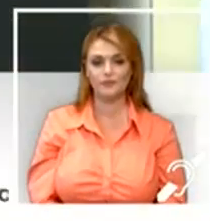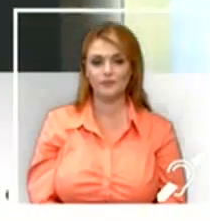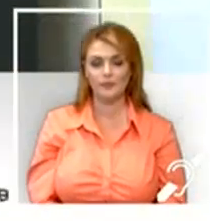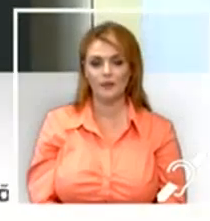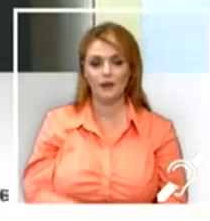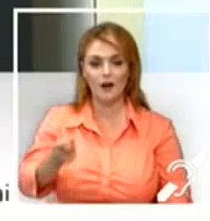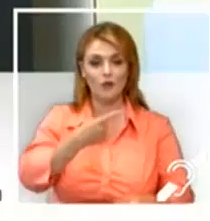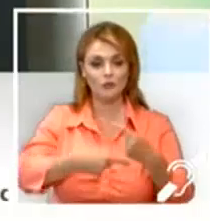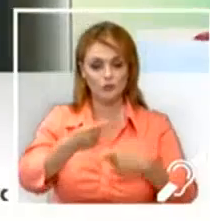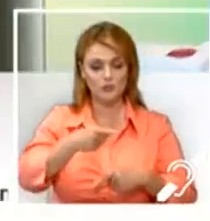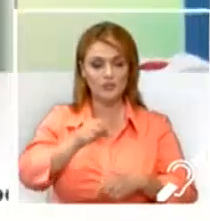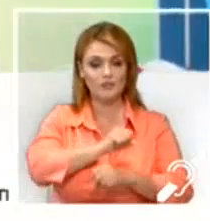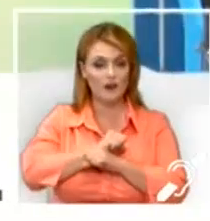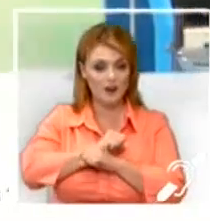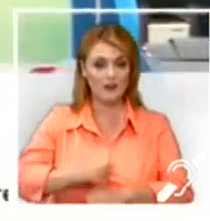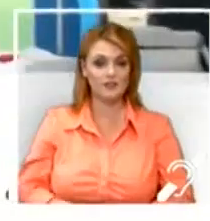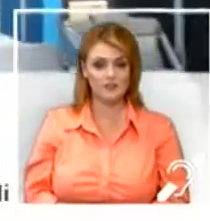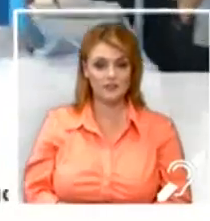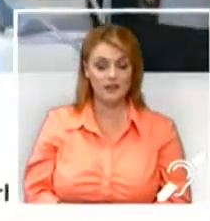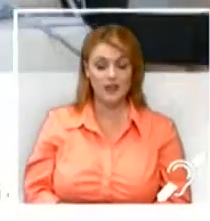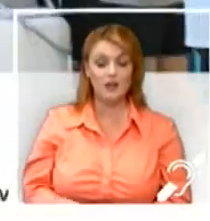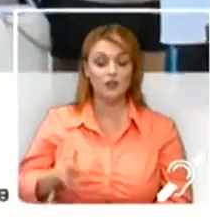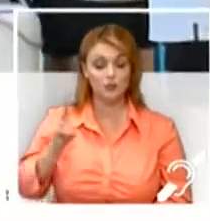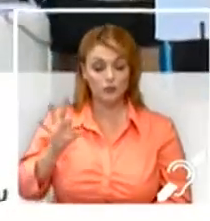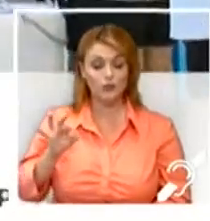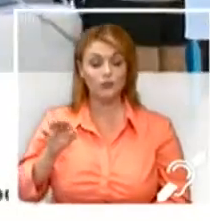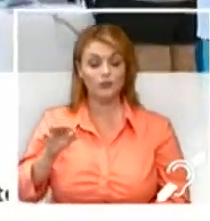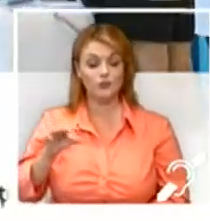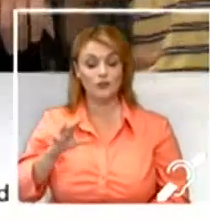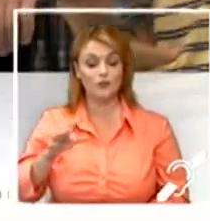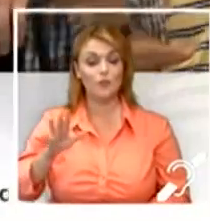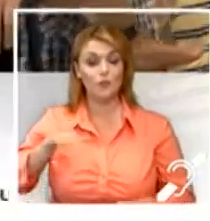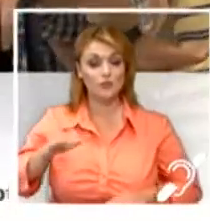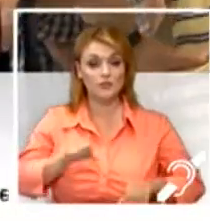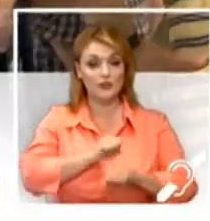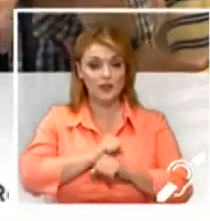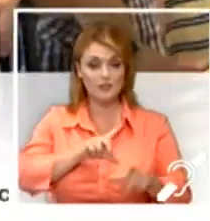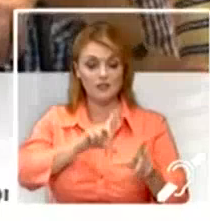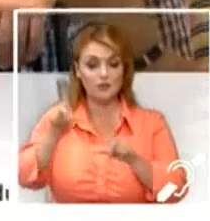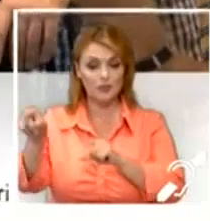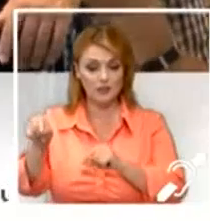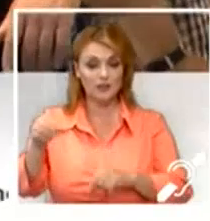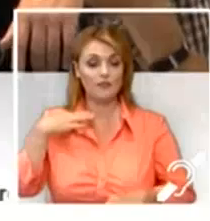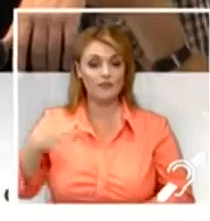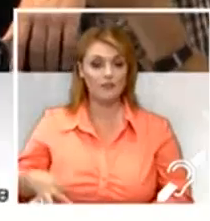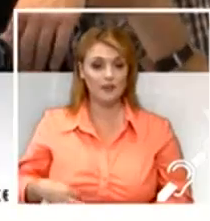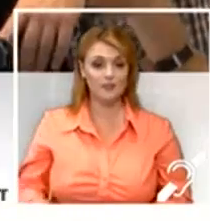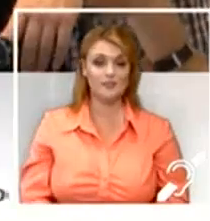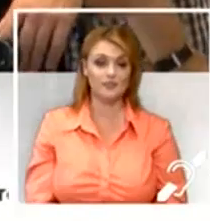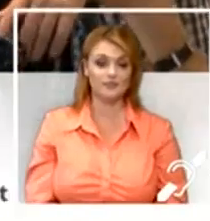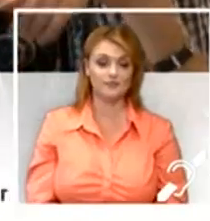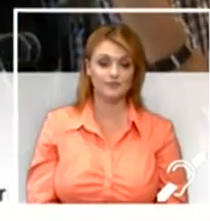Întoarsă din vacanța petrecută la Mykonos, Halep i-a adus la Snagov de Anisa pe francezii Arnaud Restifau, partenerul ei de antrenament, și pe Candice